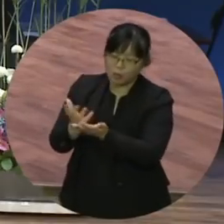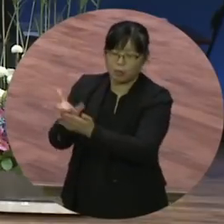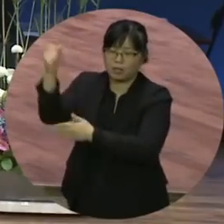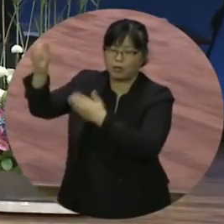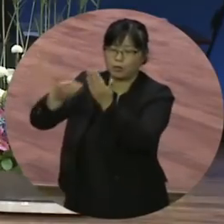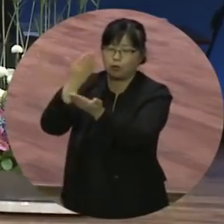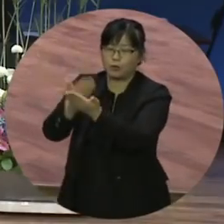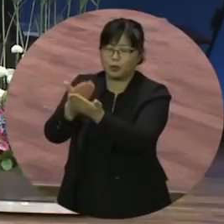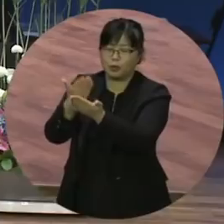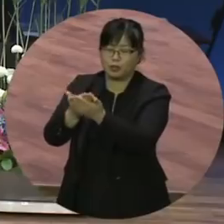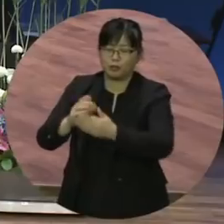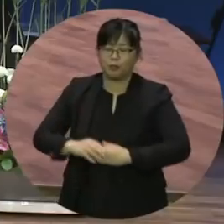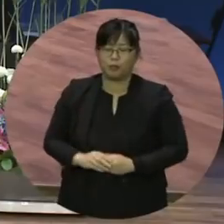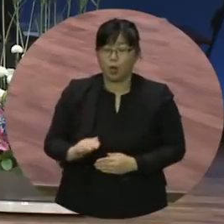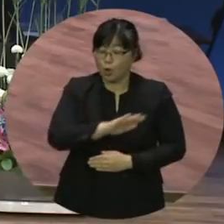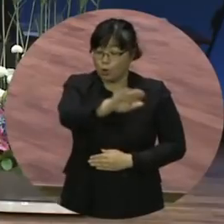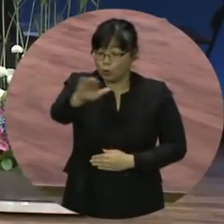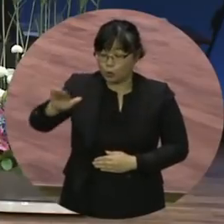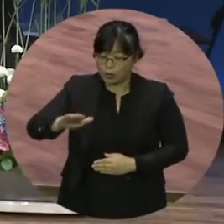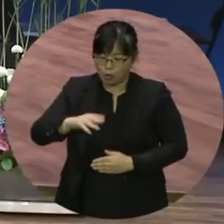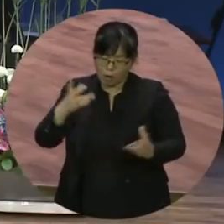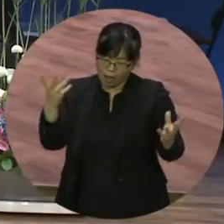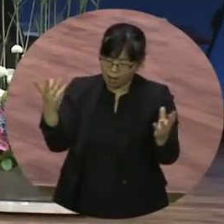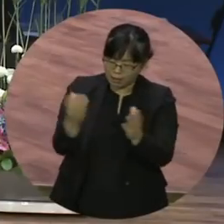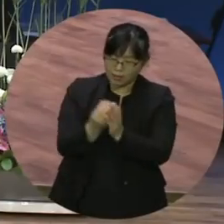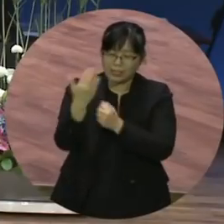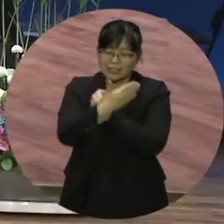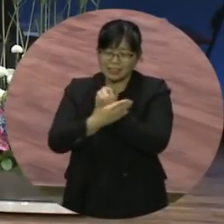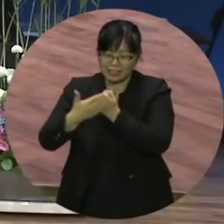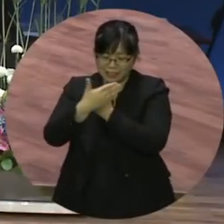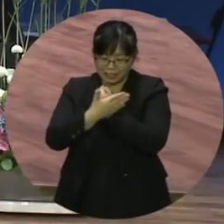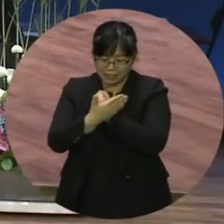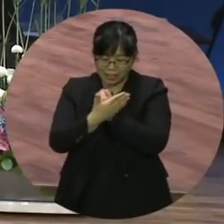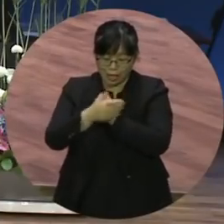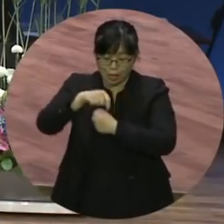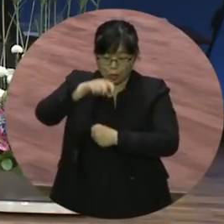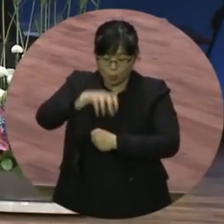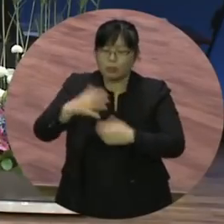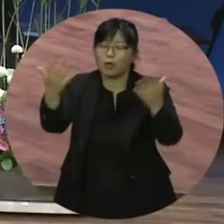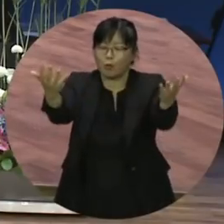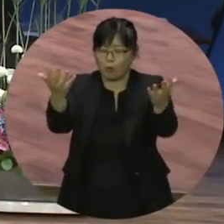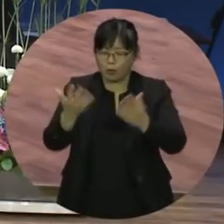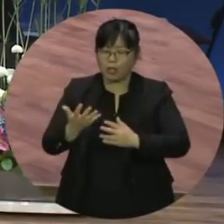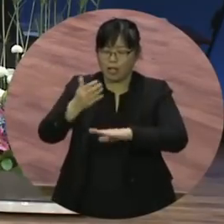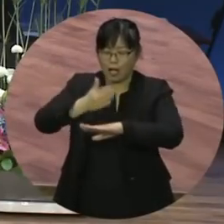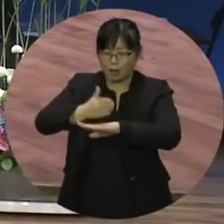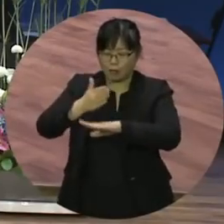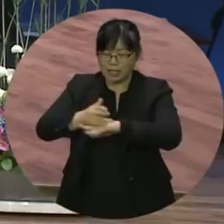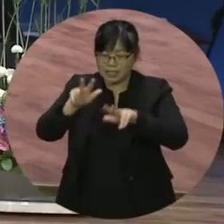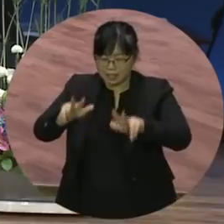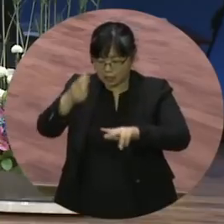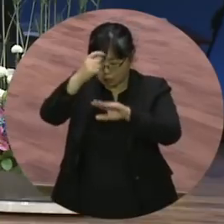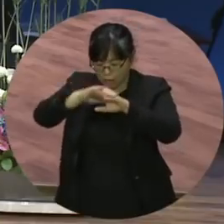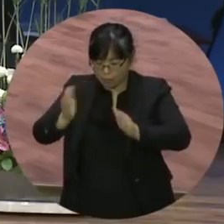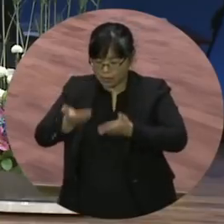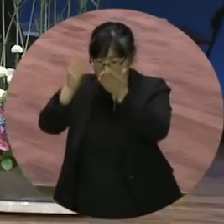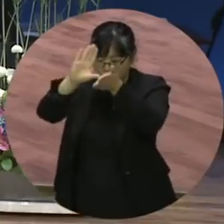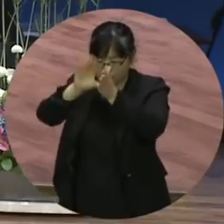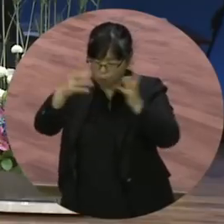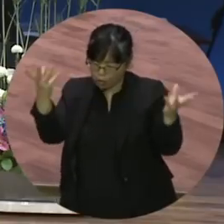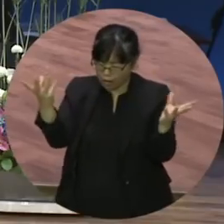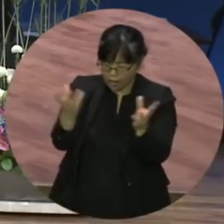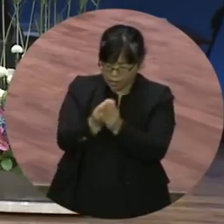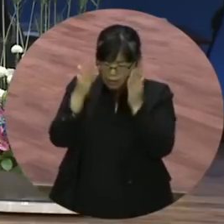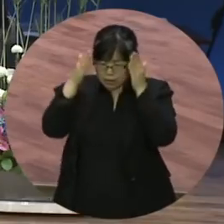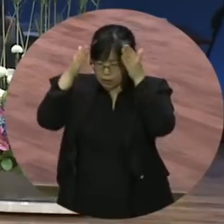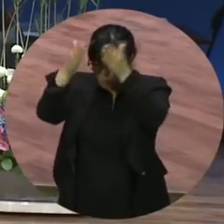절대 은혜 속에 부르셨사오니 이 시간 강단 말씀에 집중하고 기도하는 올인의 시간이 되게 하여 주시옵소서.